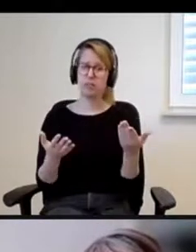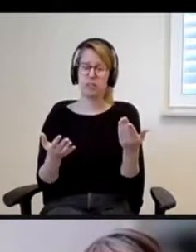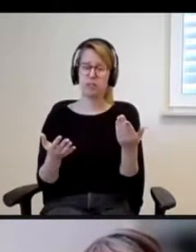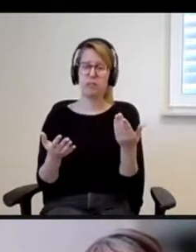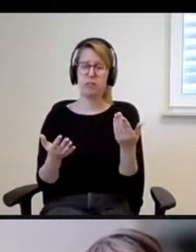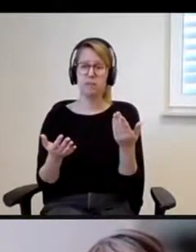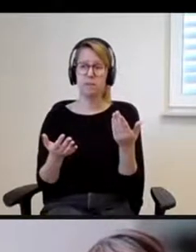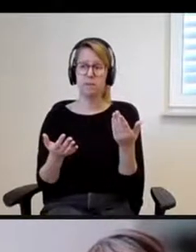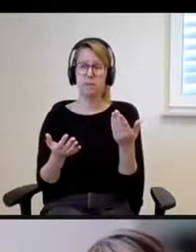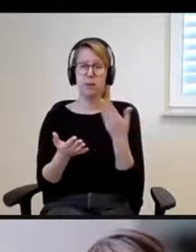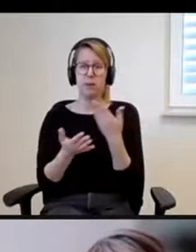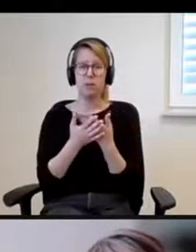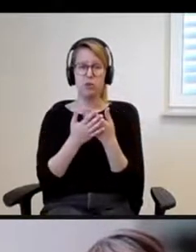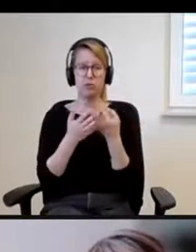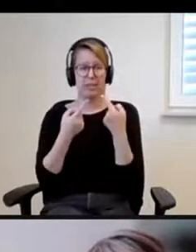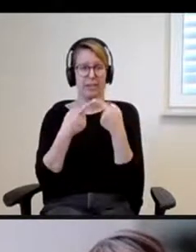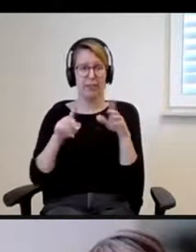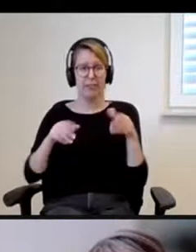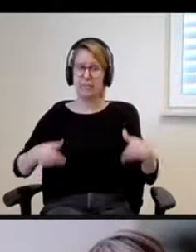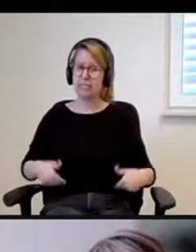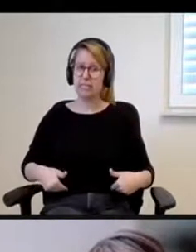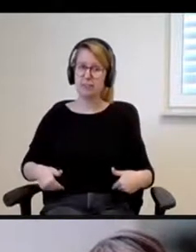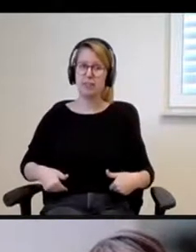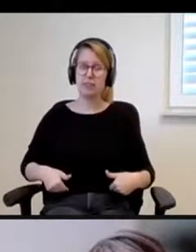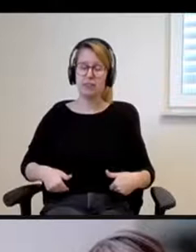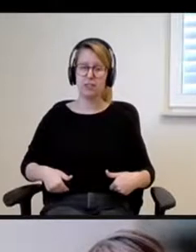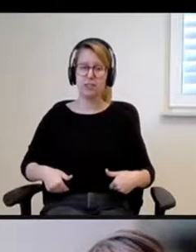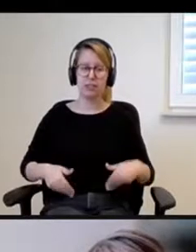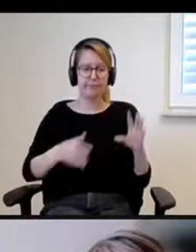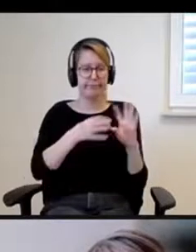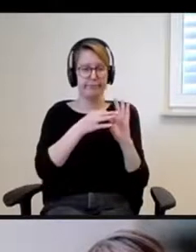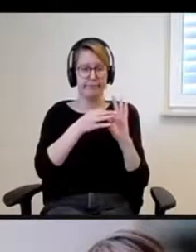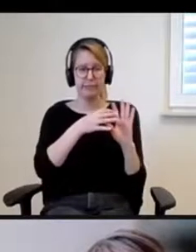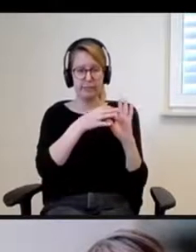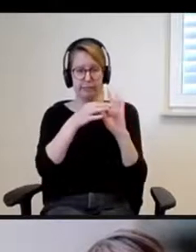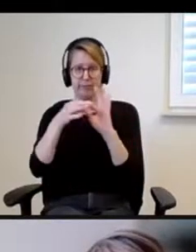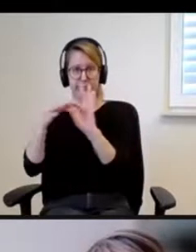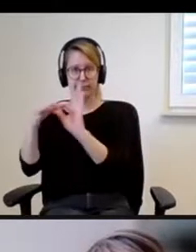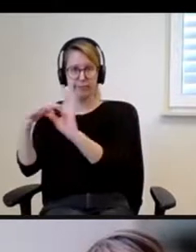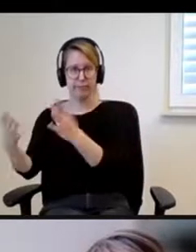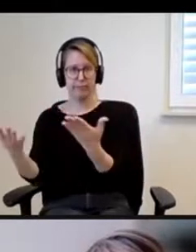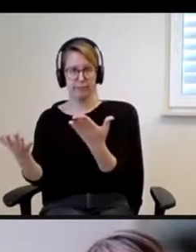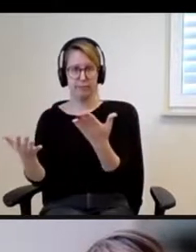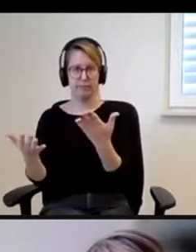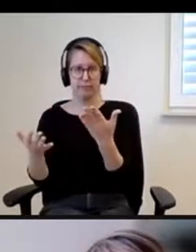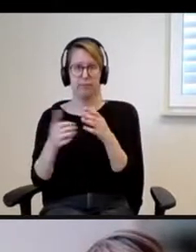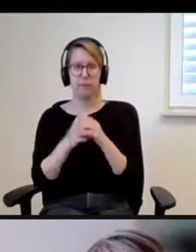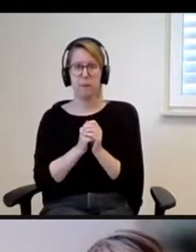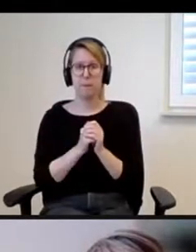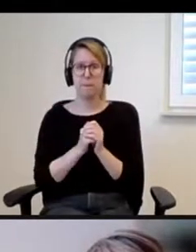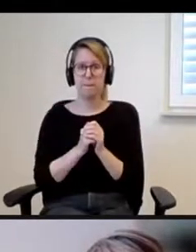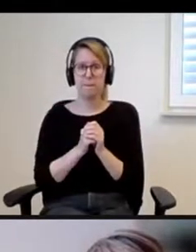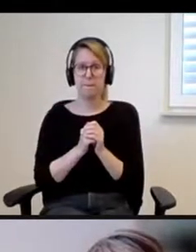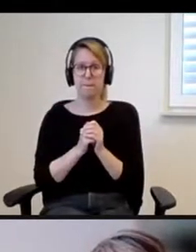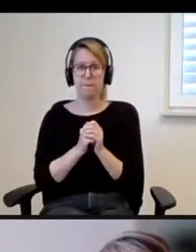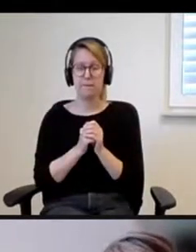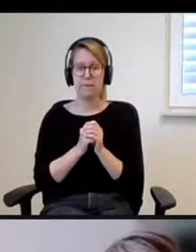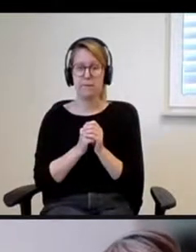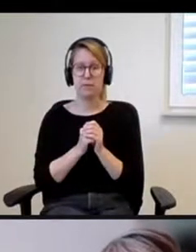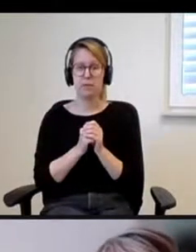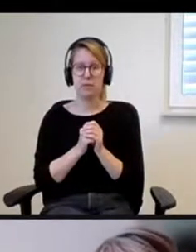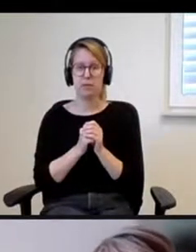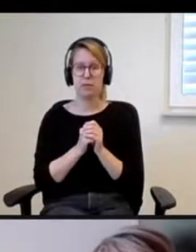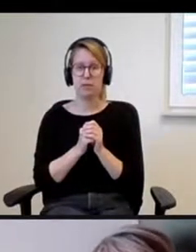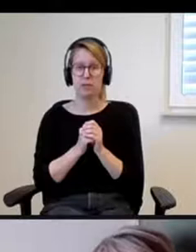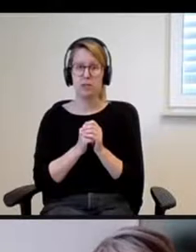vers les autres services. Donc une première remarque avant, c'est déjà la définition de l'accessibilité. Si